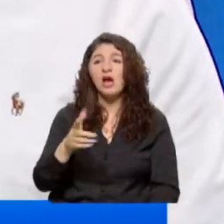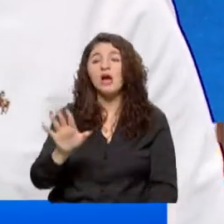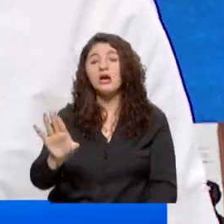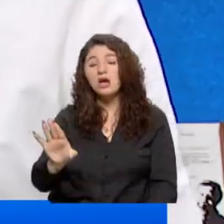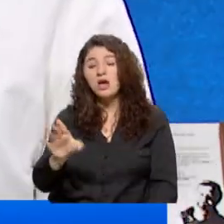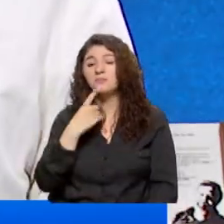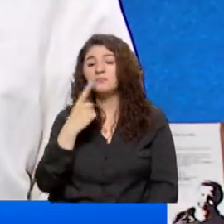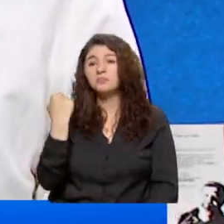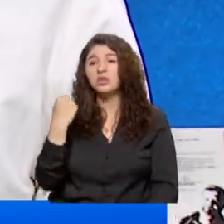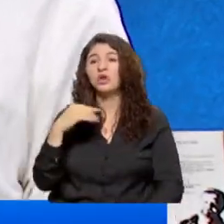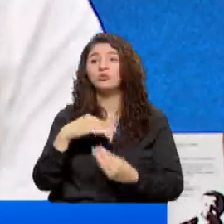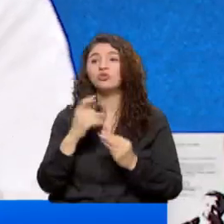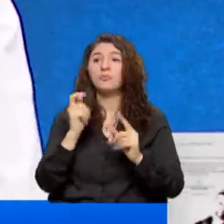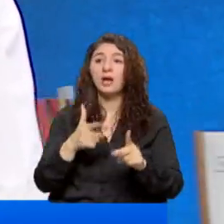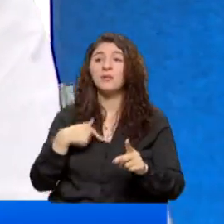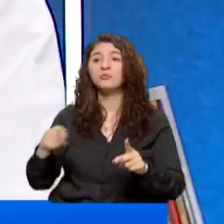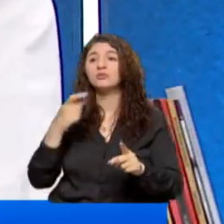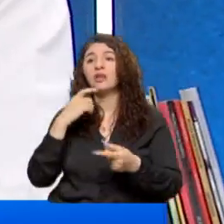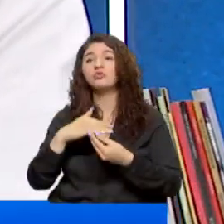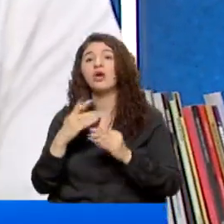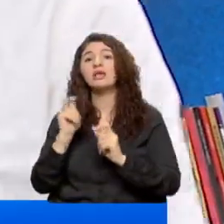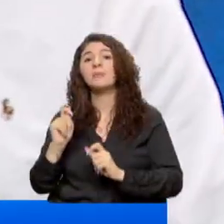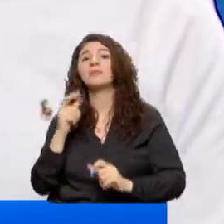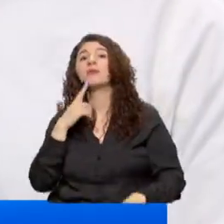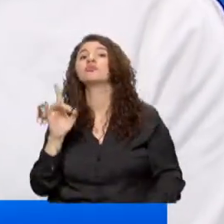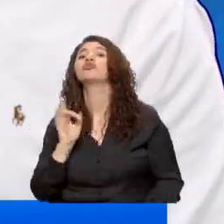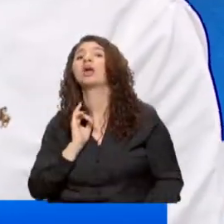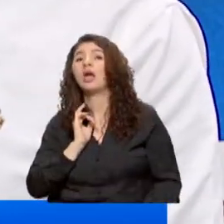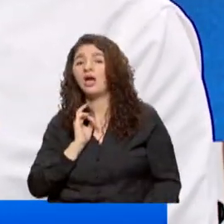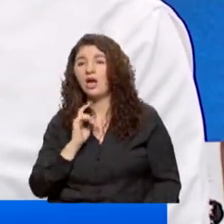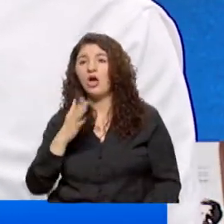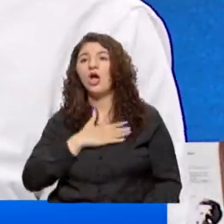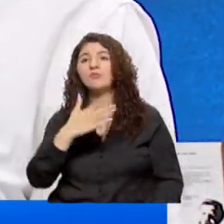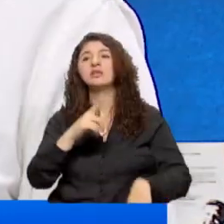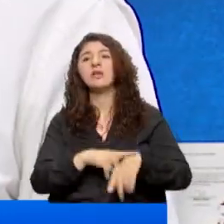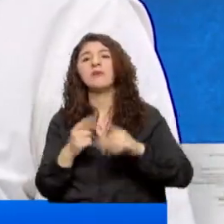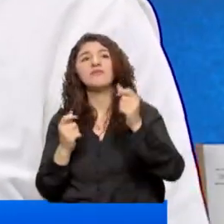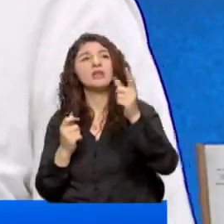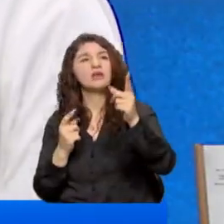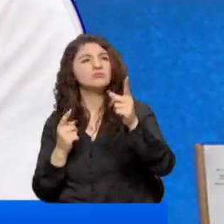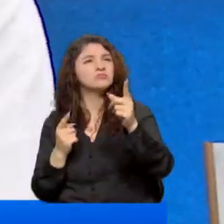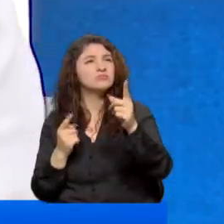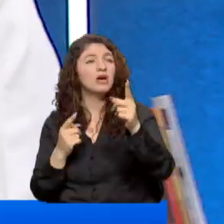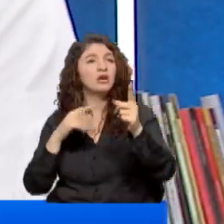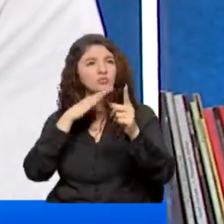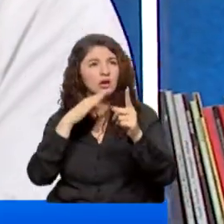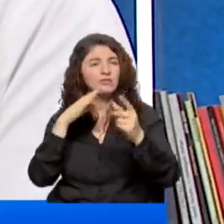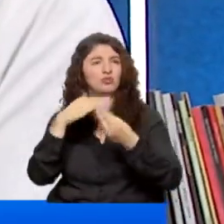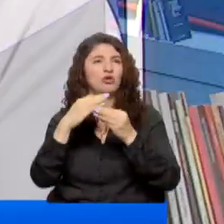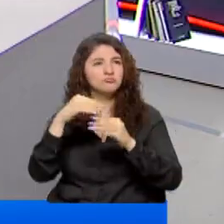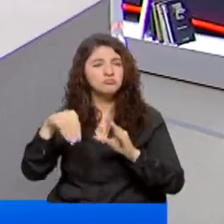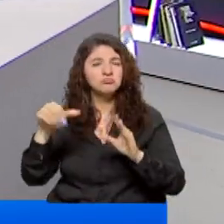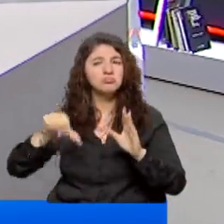K geçen sene sonra çok para yaptı Hadi ben bu sene sonra kim demeyecek Önümüzdeki hasat döneminde Fiyatlar nasıl deyip soğan ekip